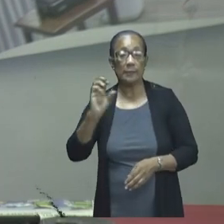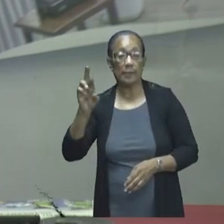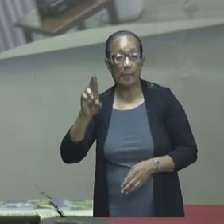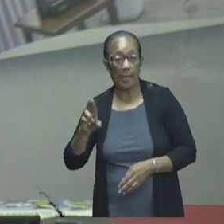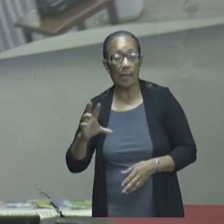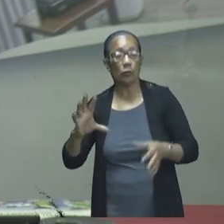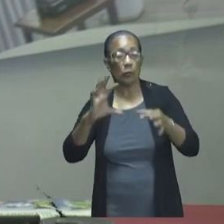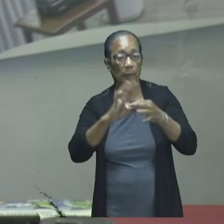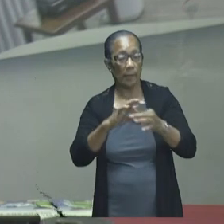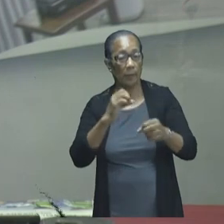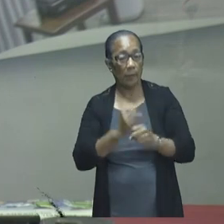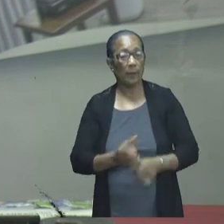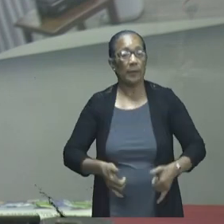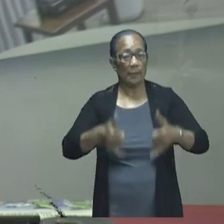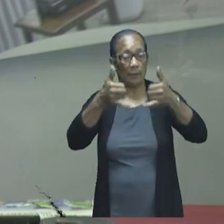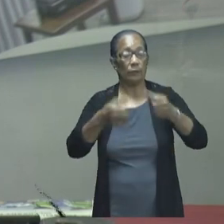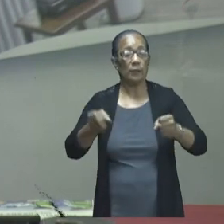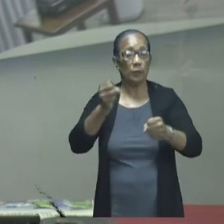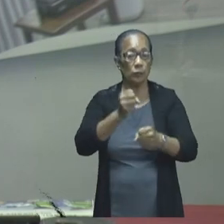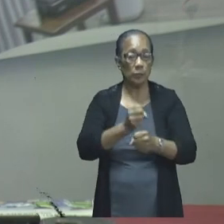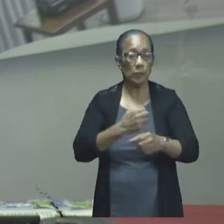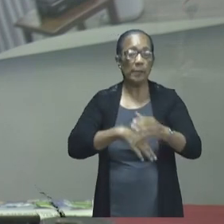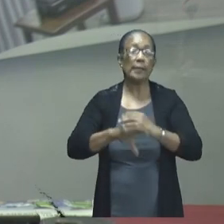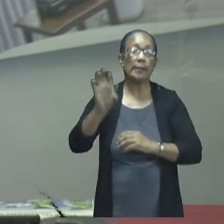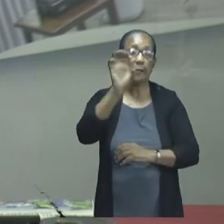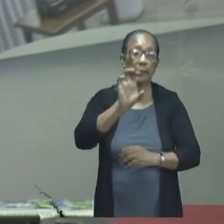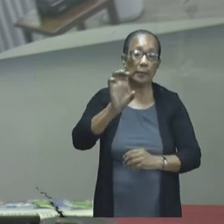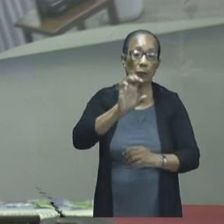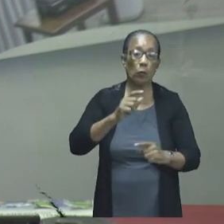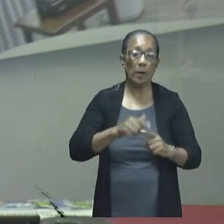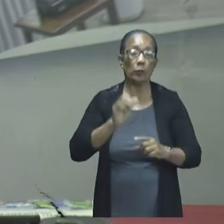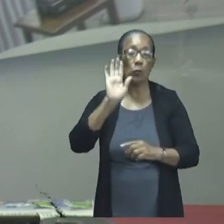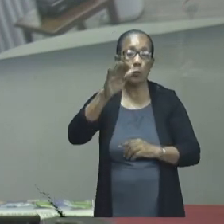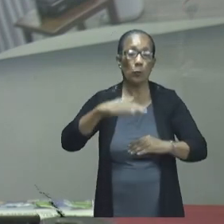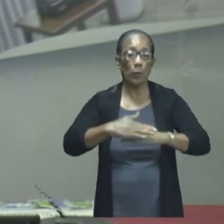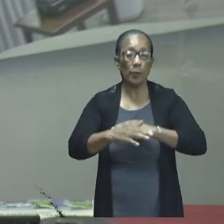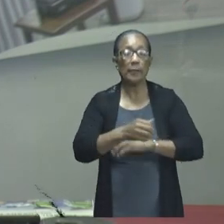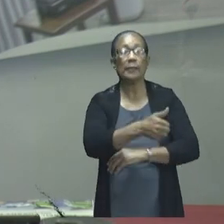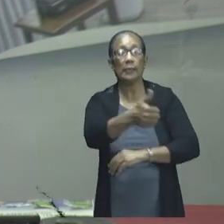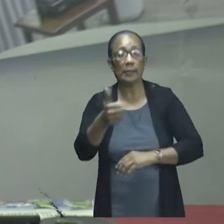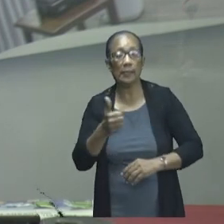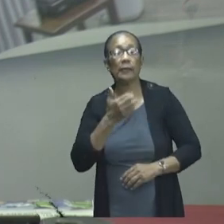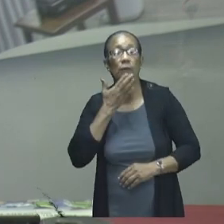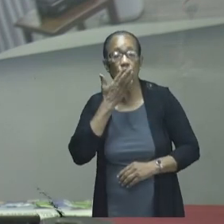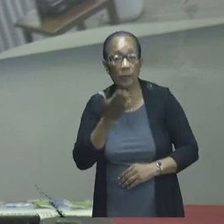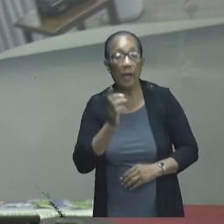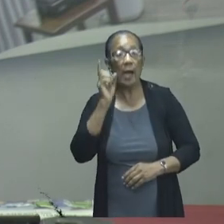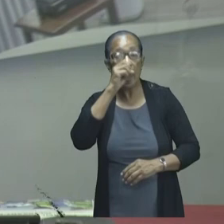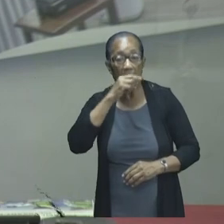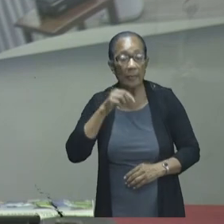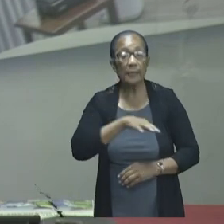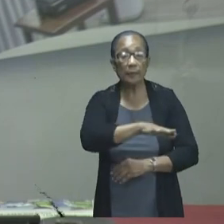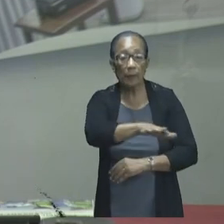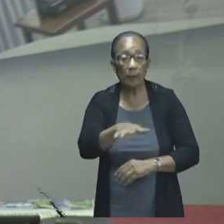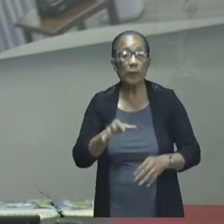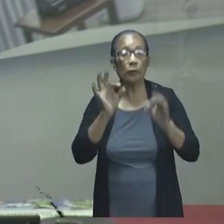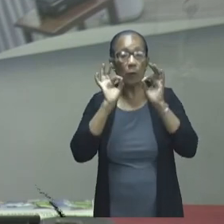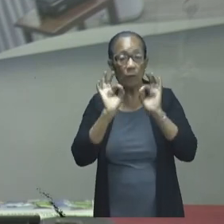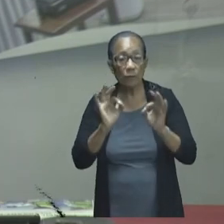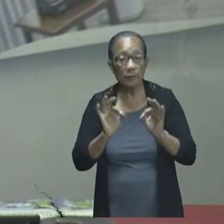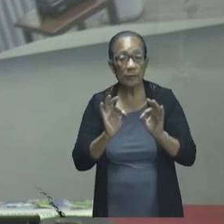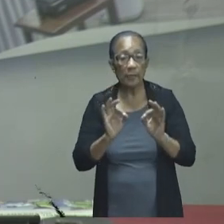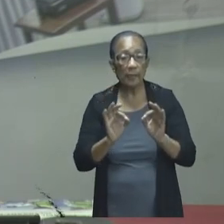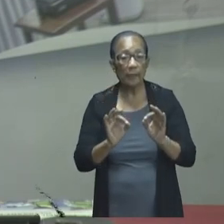heel wat instituut en in de regio ook naar buiten en iedereen voorraad namelijk of het gebied oud officieel verklaard